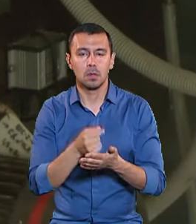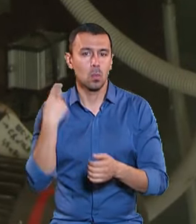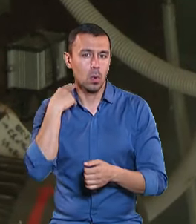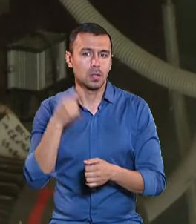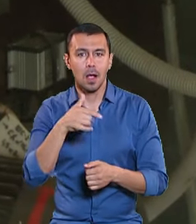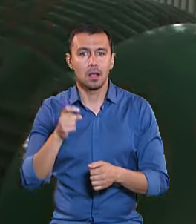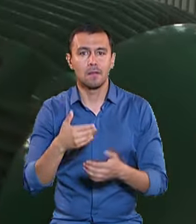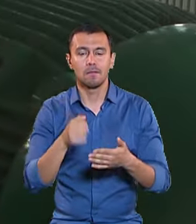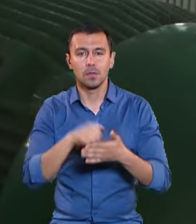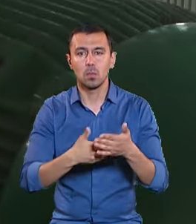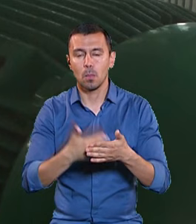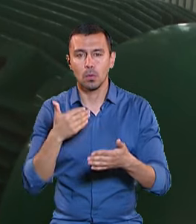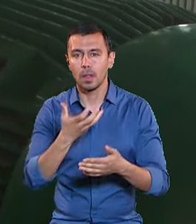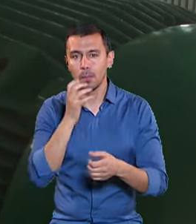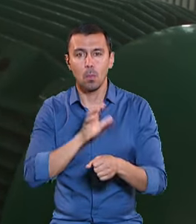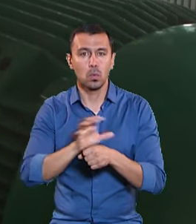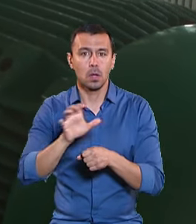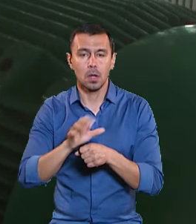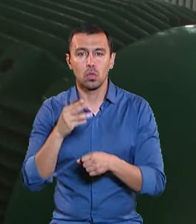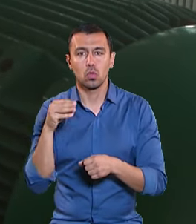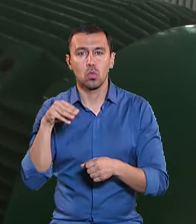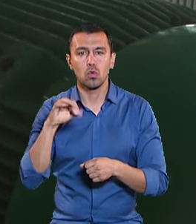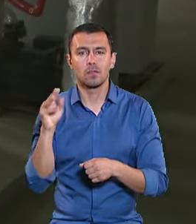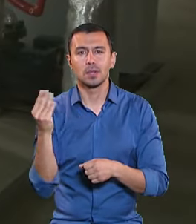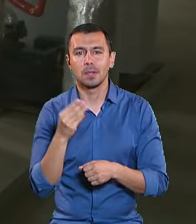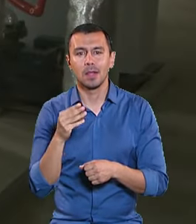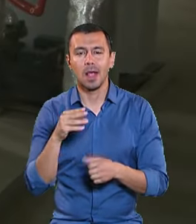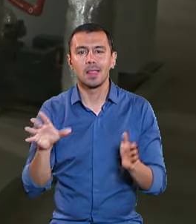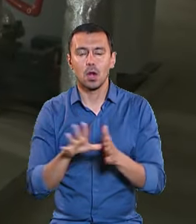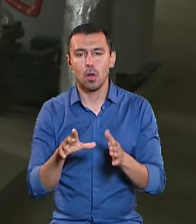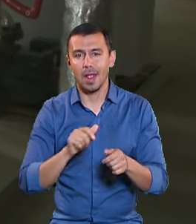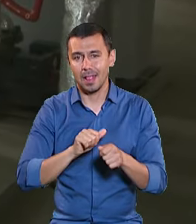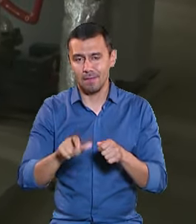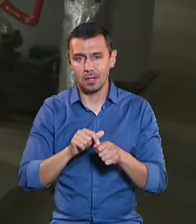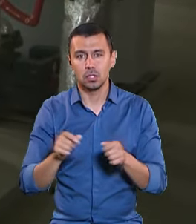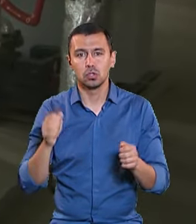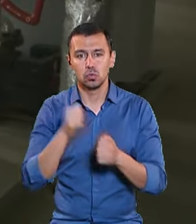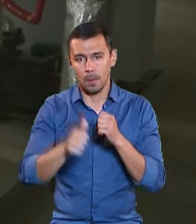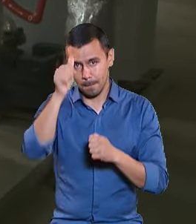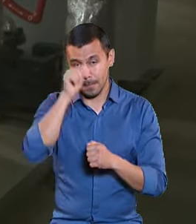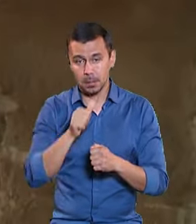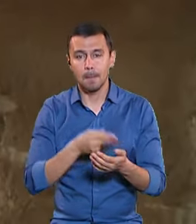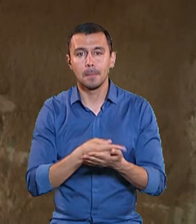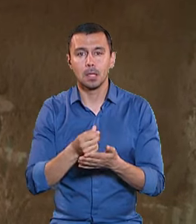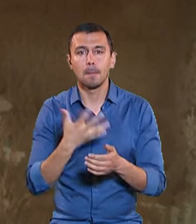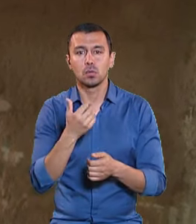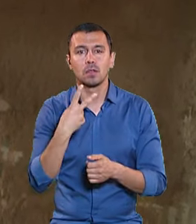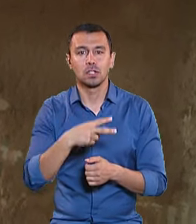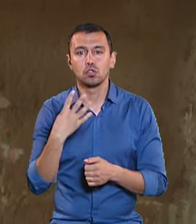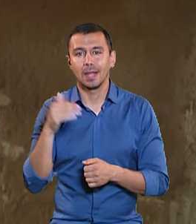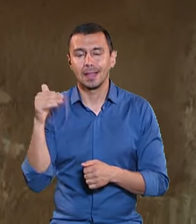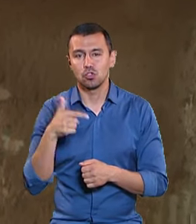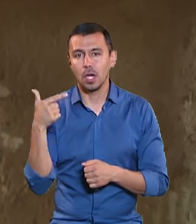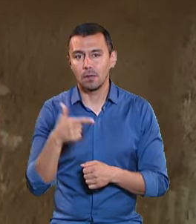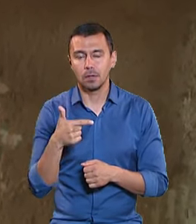за газ від попереднього теплопостачальника ТОВ «Шепетівка Енергоінвест». Щомісяця разом із Шепетівською міською радою платять 524